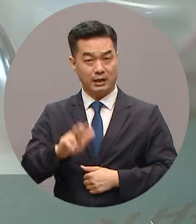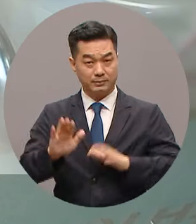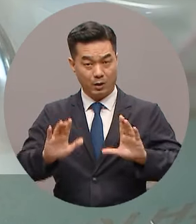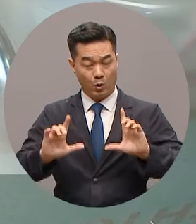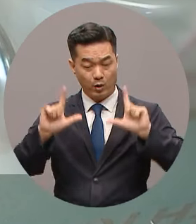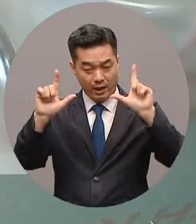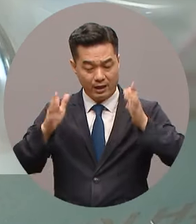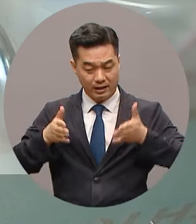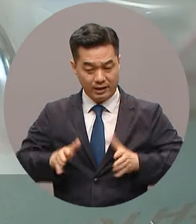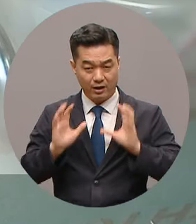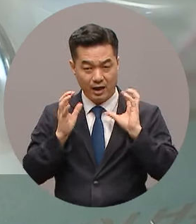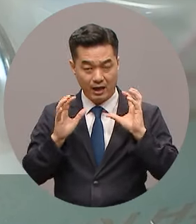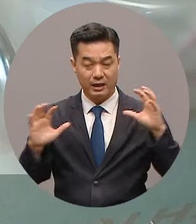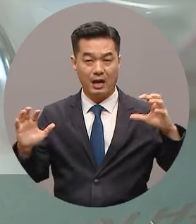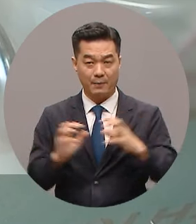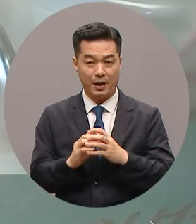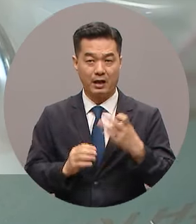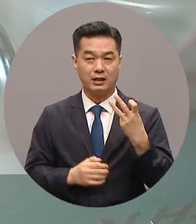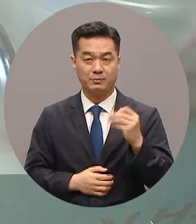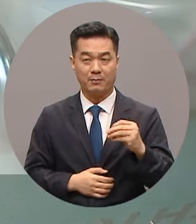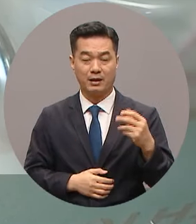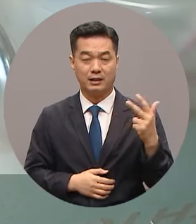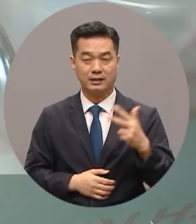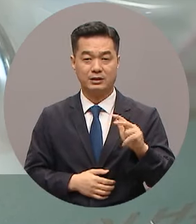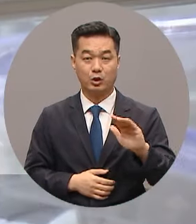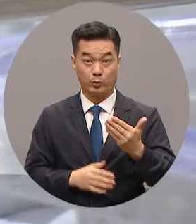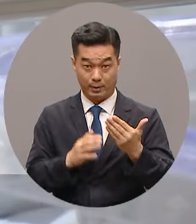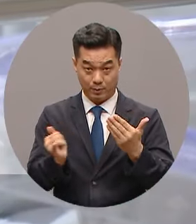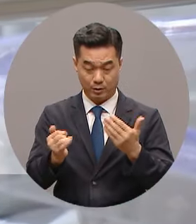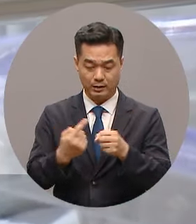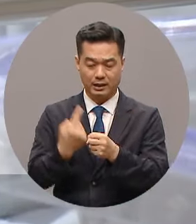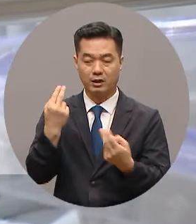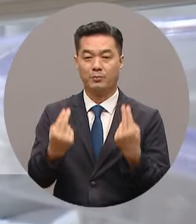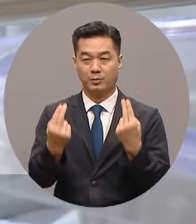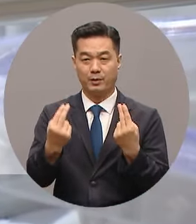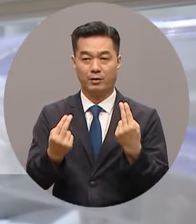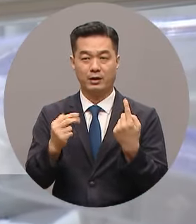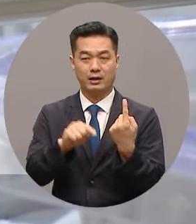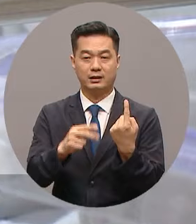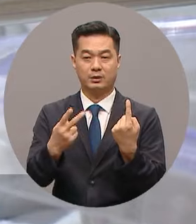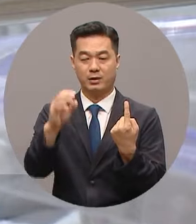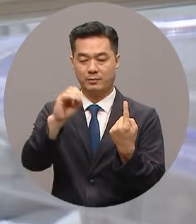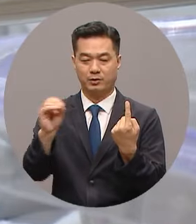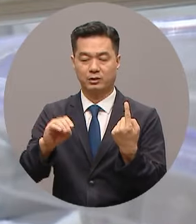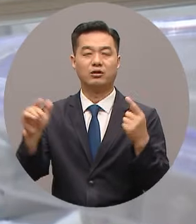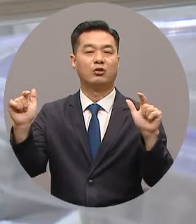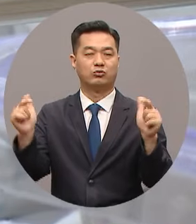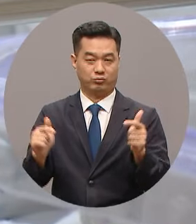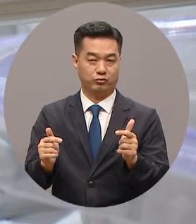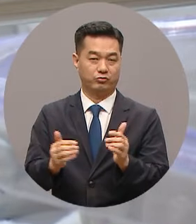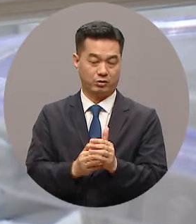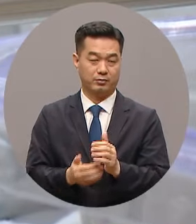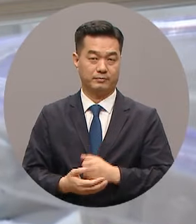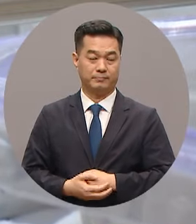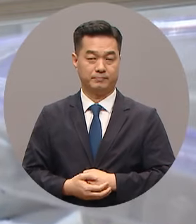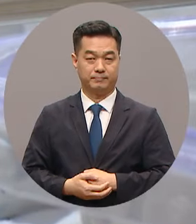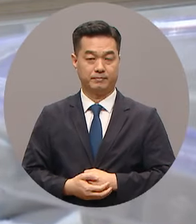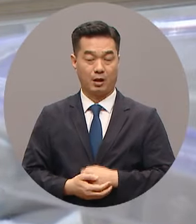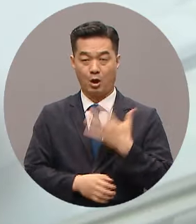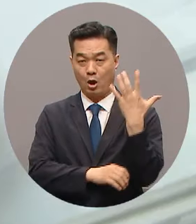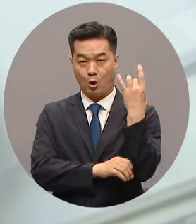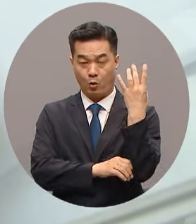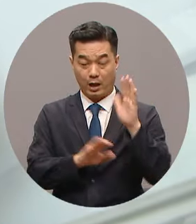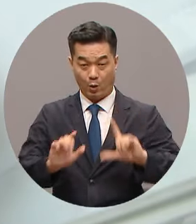태어난 기는 모두 13 7,900 여명으로 지난해 대비 1.2% 적은 수준입니다 정부는 당초